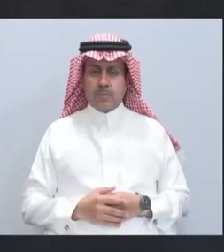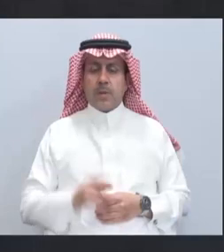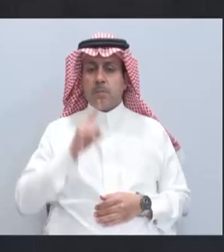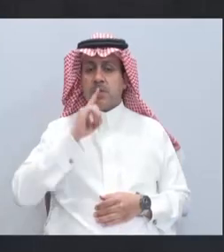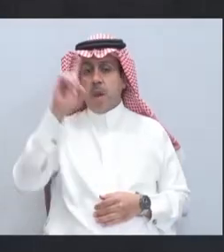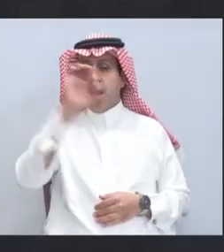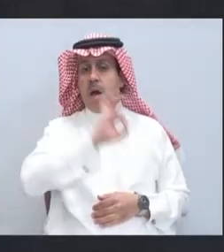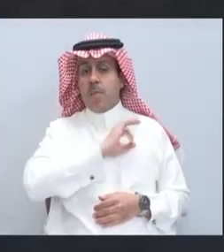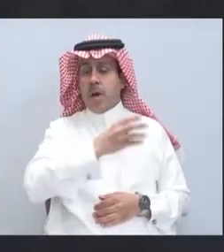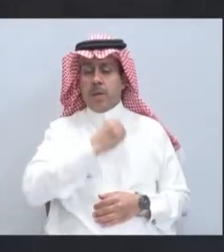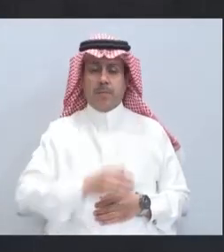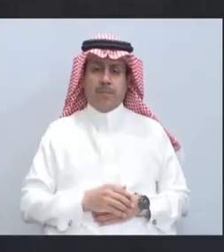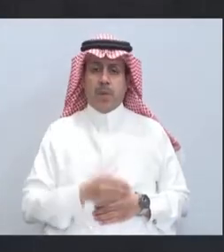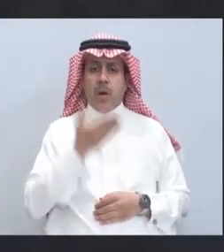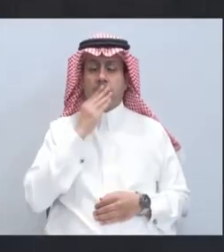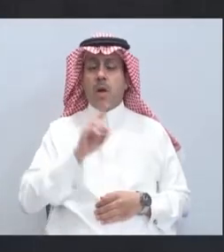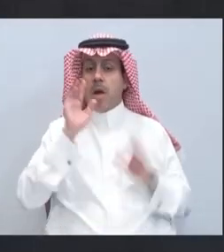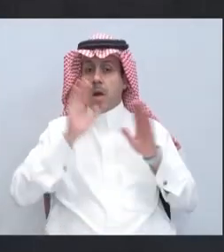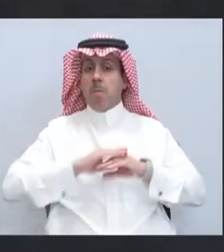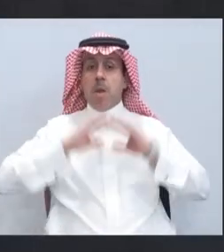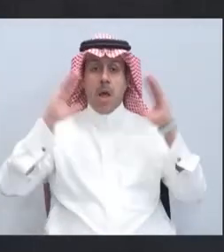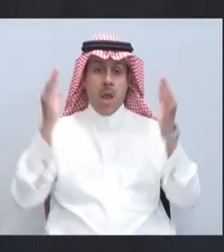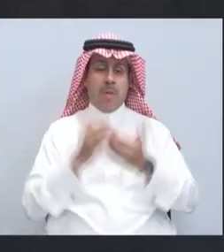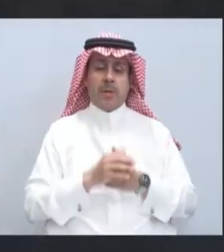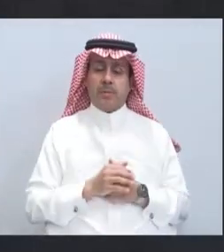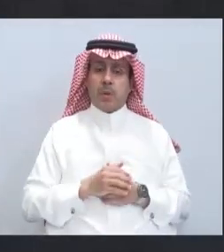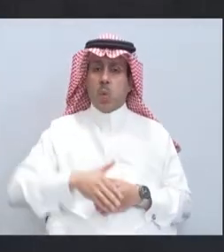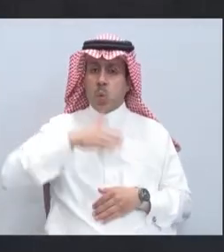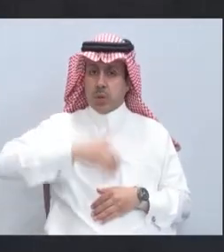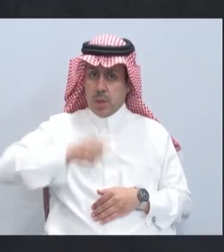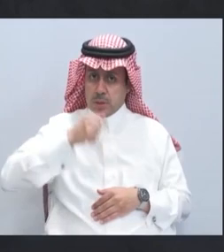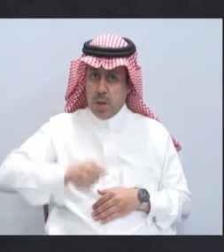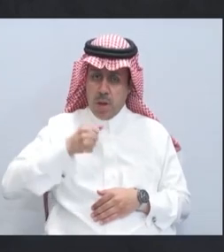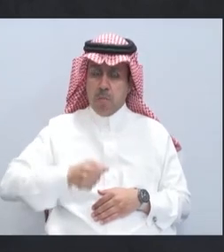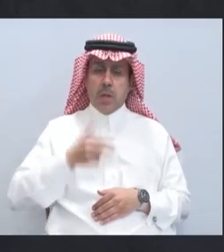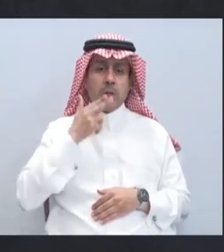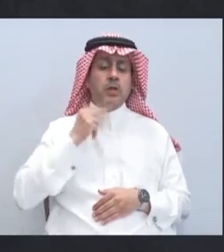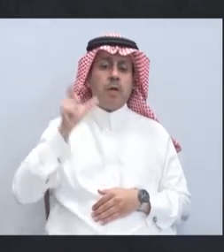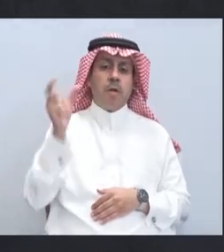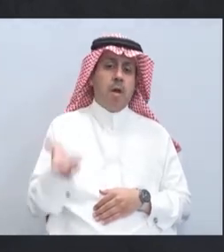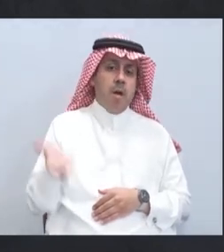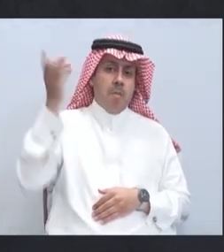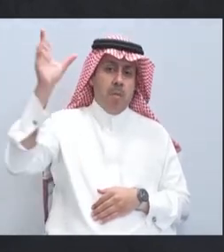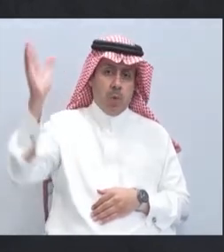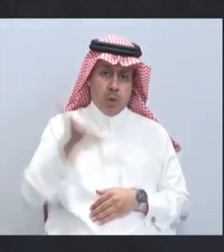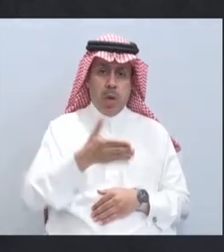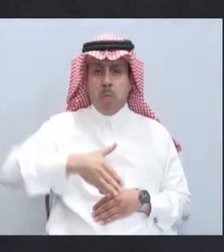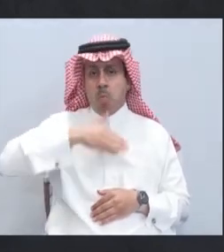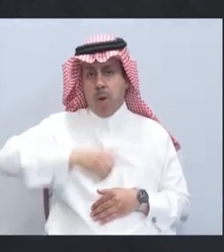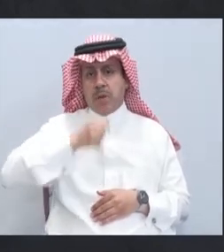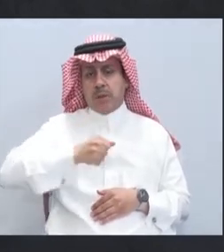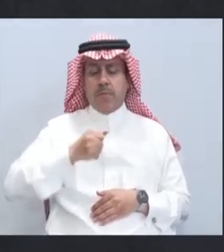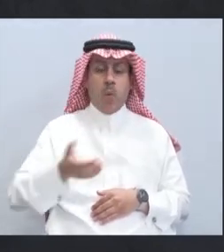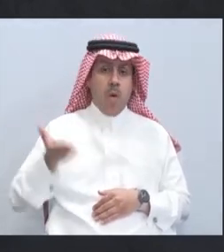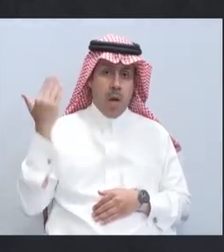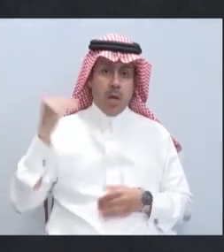بسم الله الرحمن الرحيم والحمد لله رب العالمين والصلاه والسلام على اشرف الانبياء والمرسلين نبينا محمد